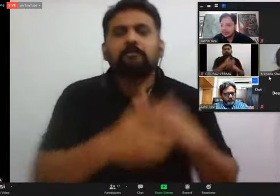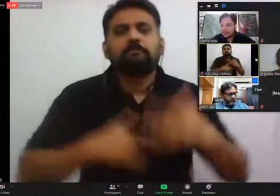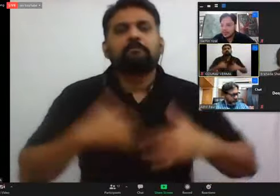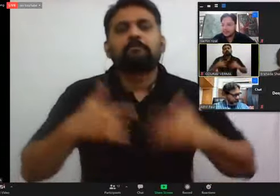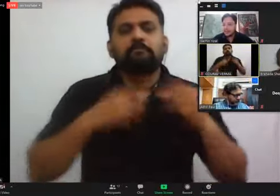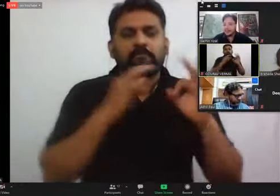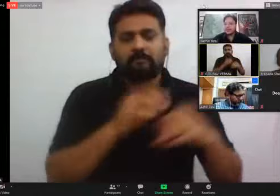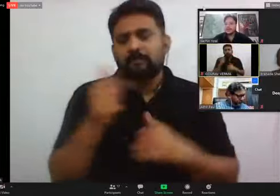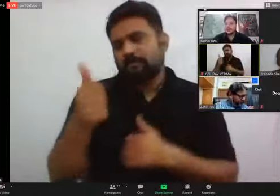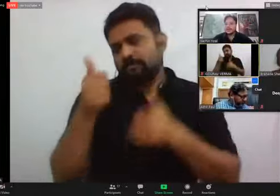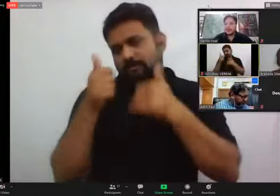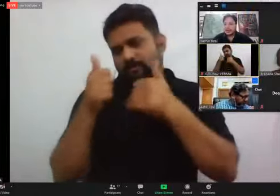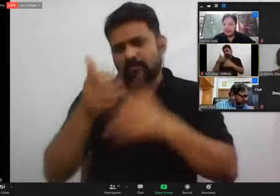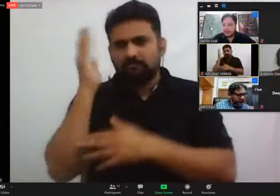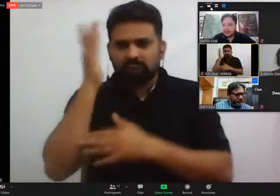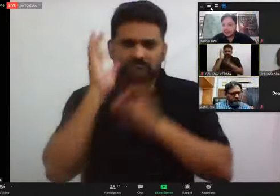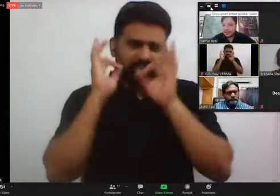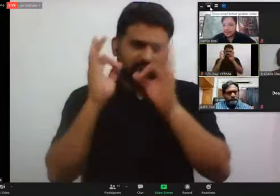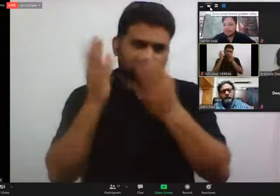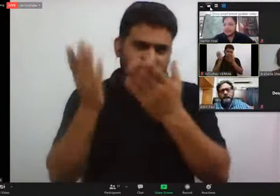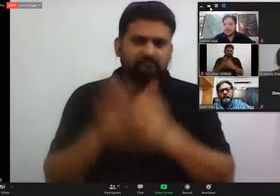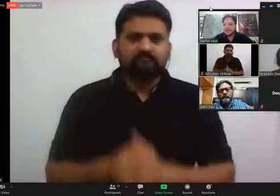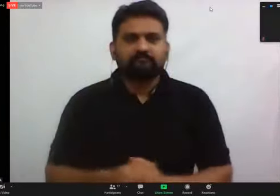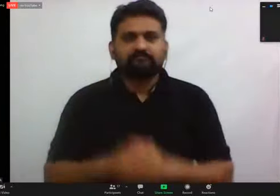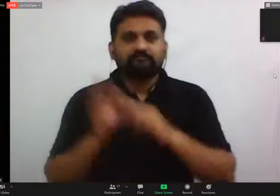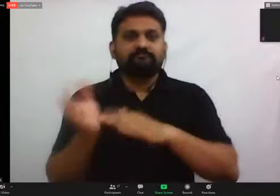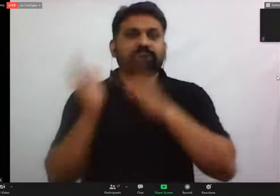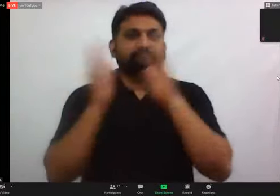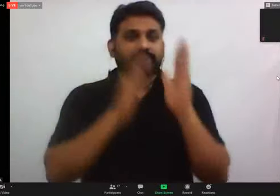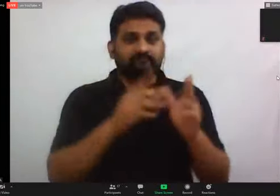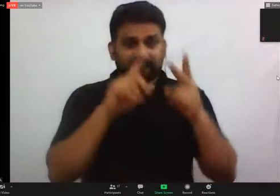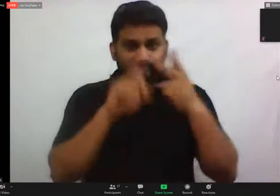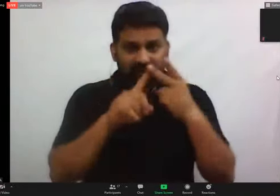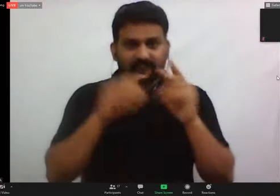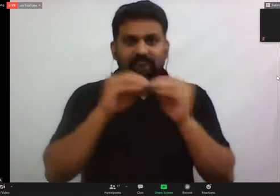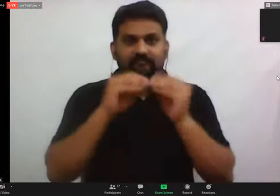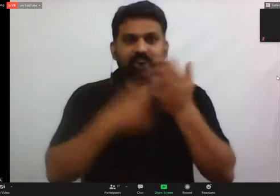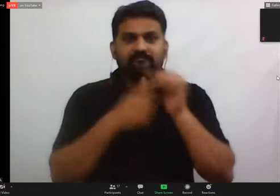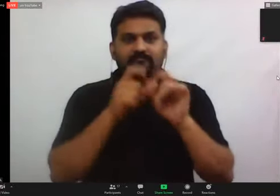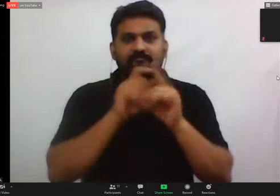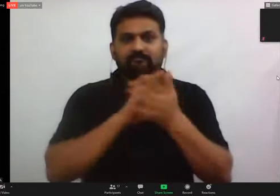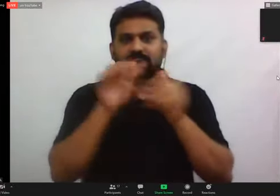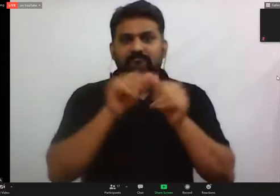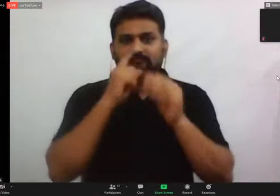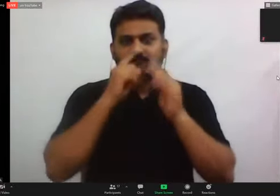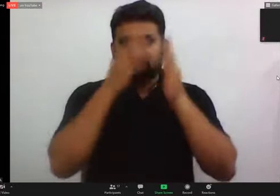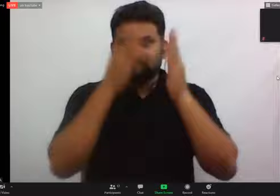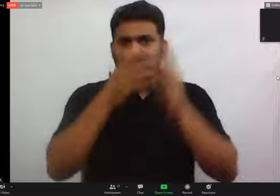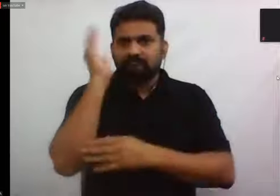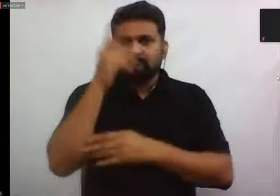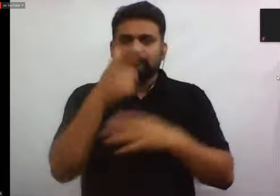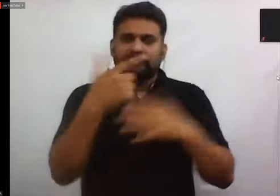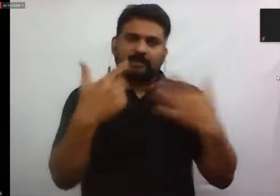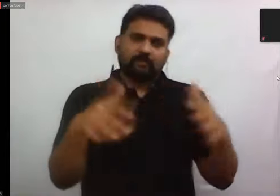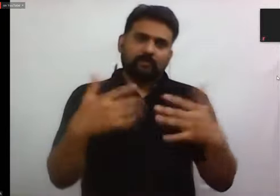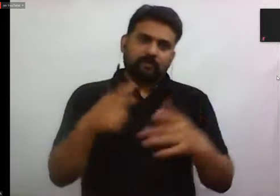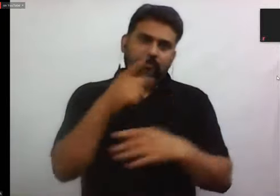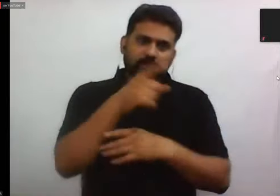अच्छा प्रेजेंटेशन था। और सेकंड प्रेजेंटेशन ब्रदा मैम का, तो आप भी बहुत ही